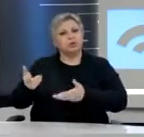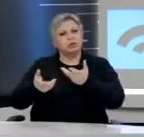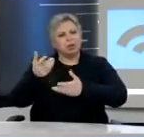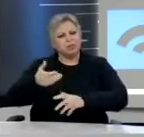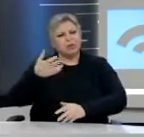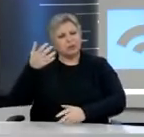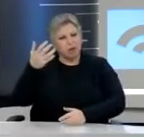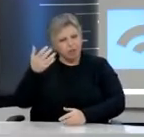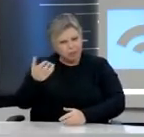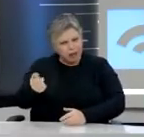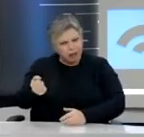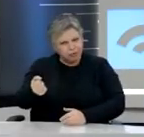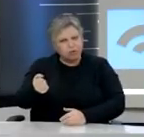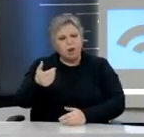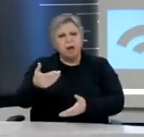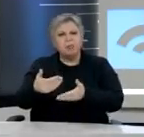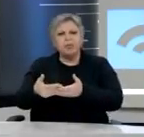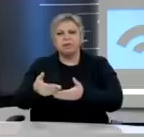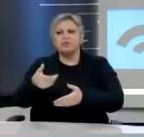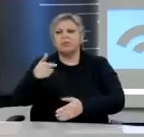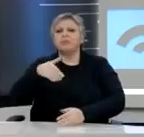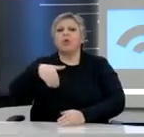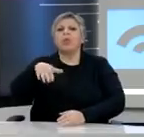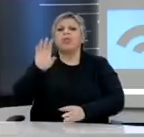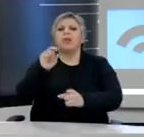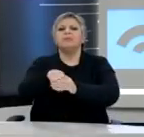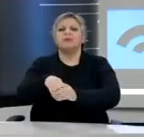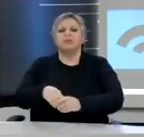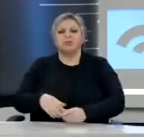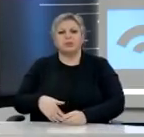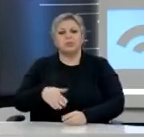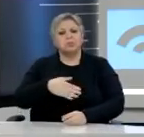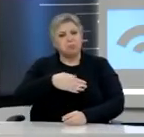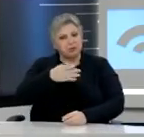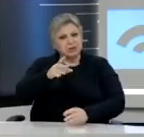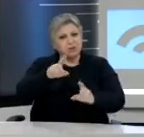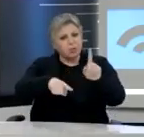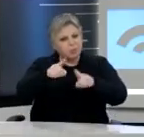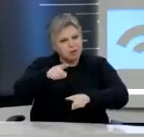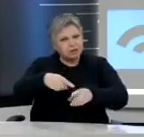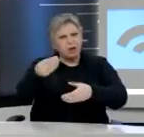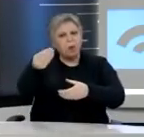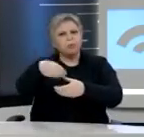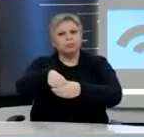πρέσπες το ζήτημα αυτό. Κυρίες και κύριοι βουλευτές, εγώ επαναλαμβάνω,